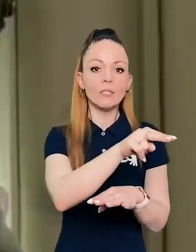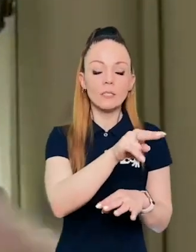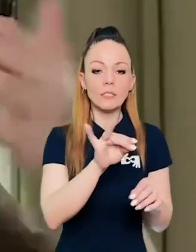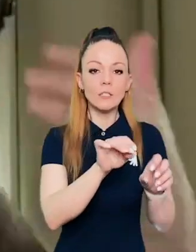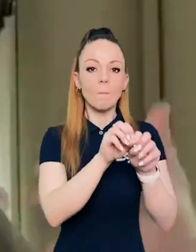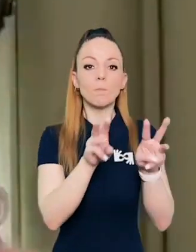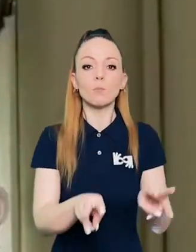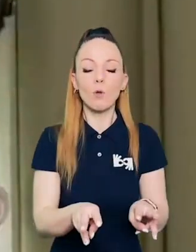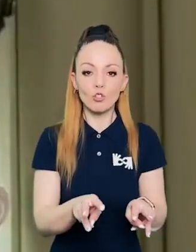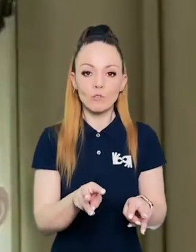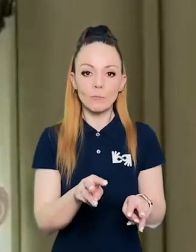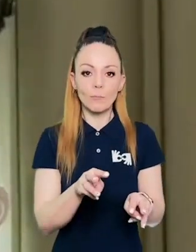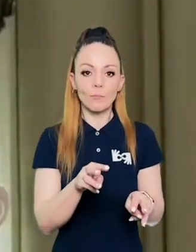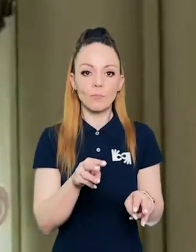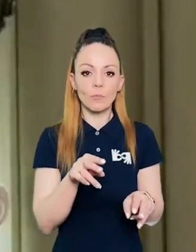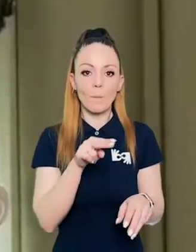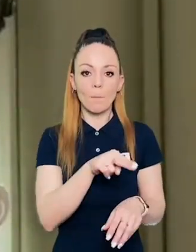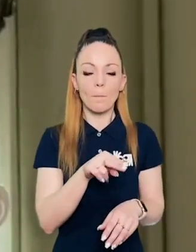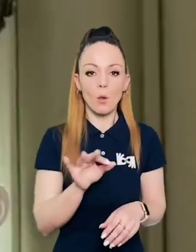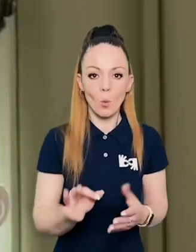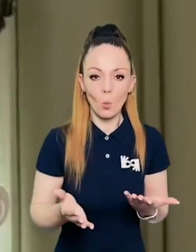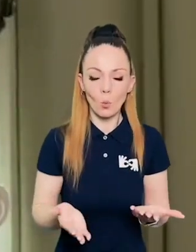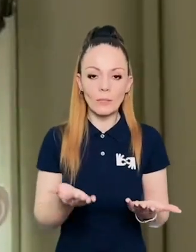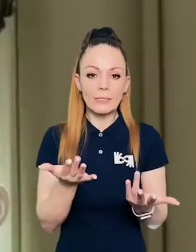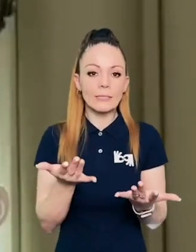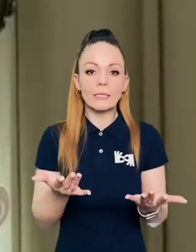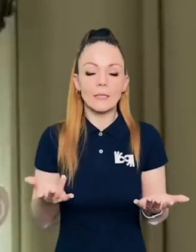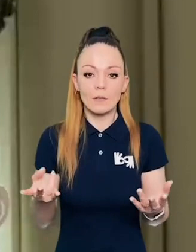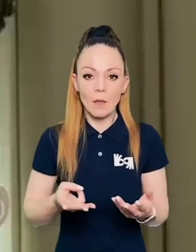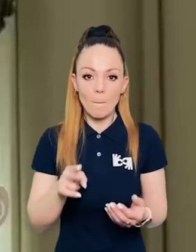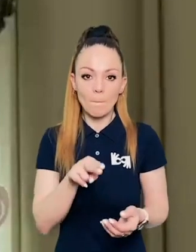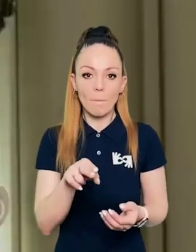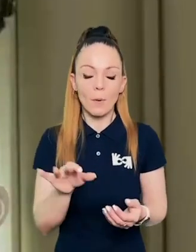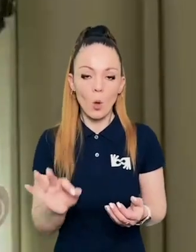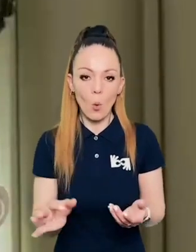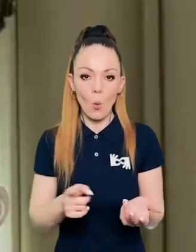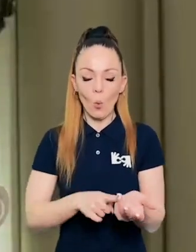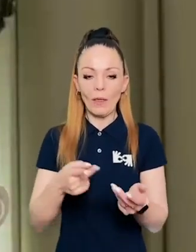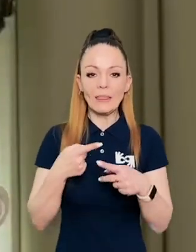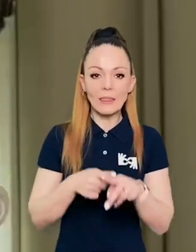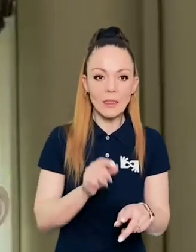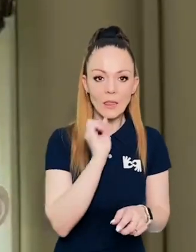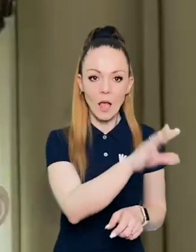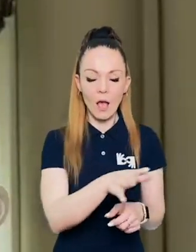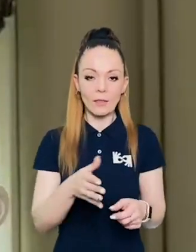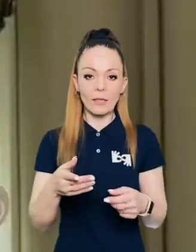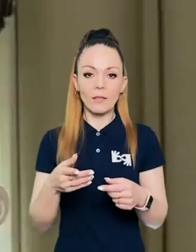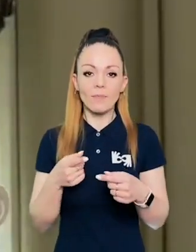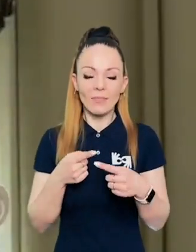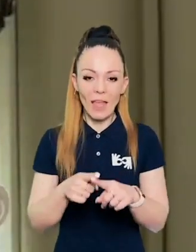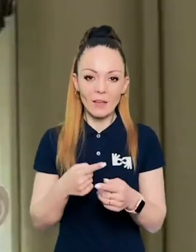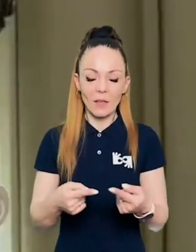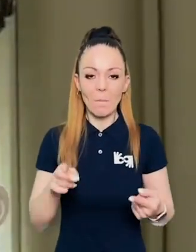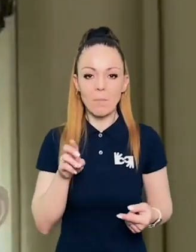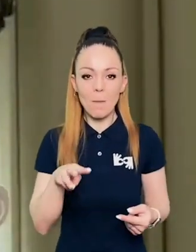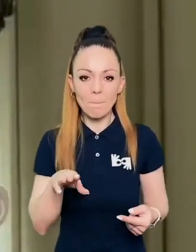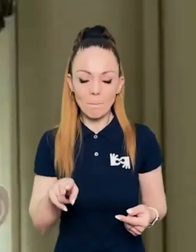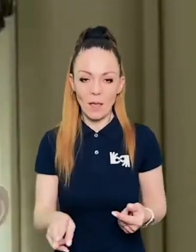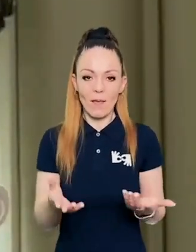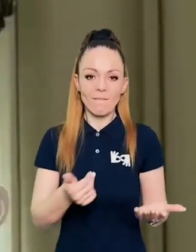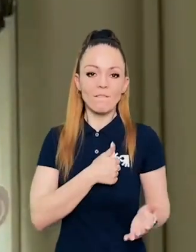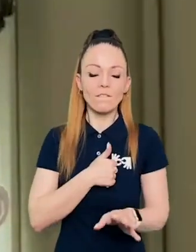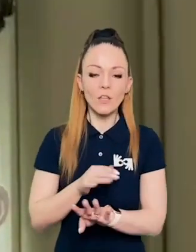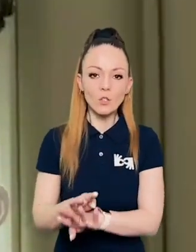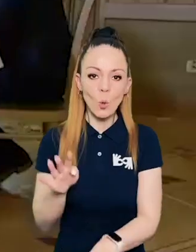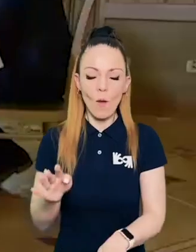Тобі треба дивитись і забезпечити і ППО, скільки б цього не було, ППО, танки,